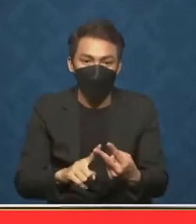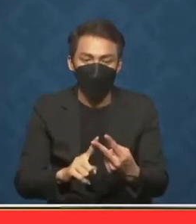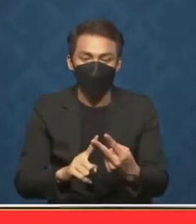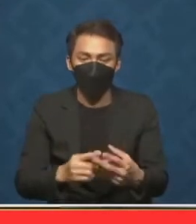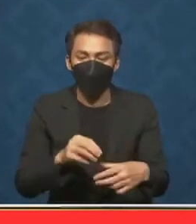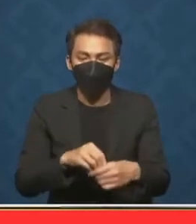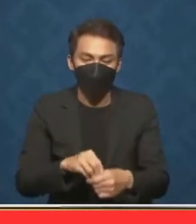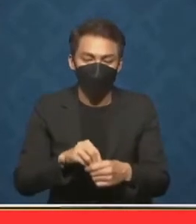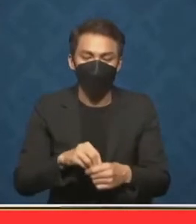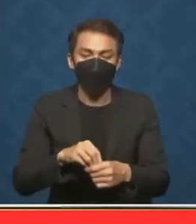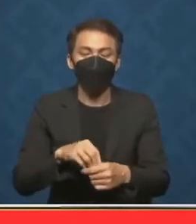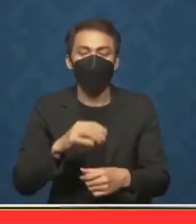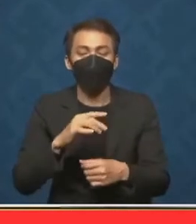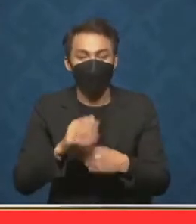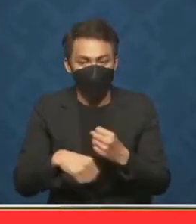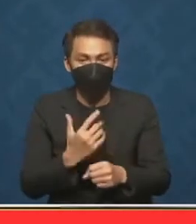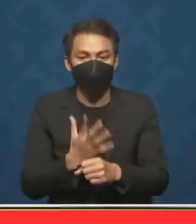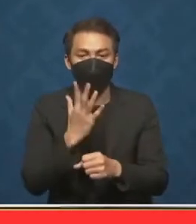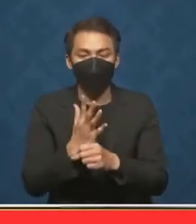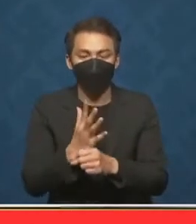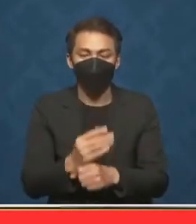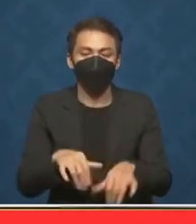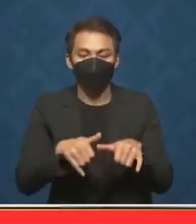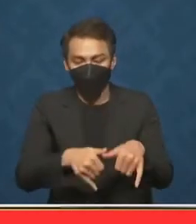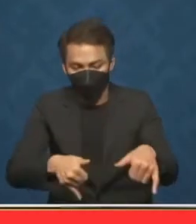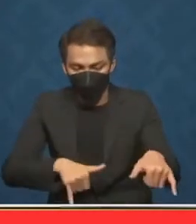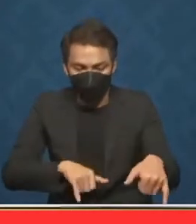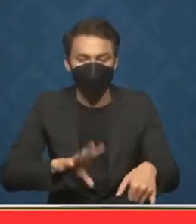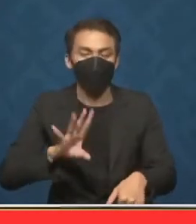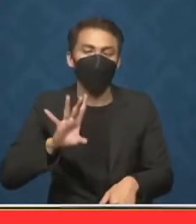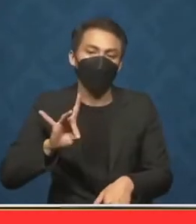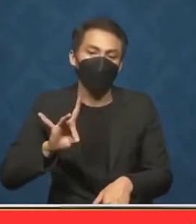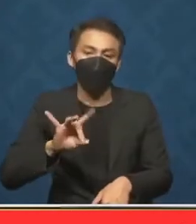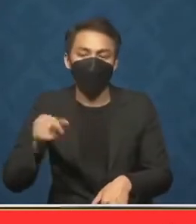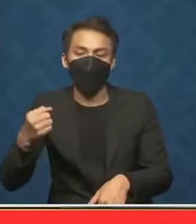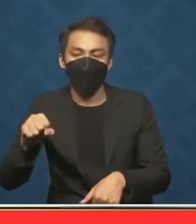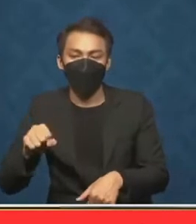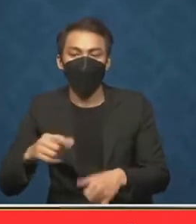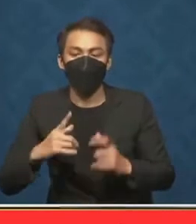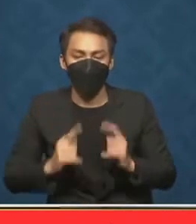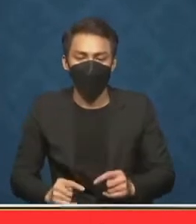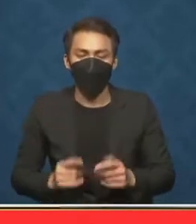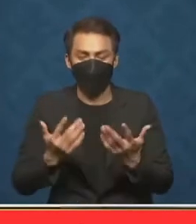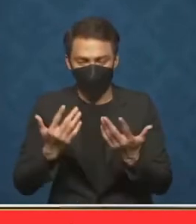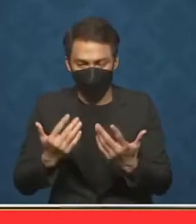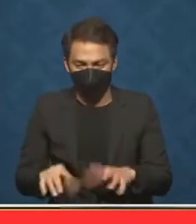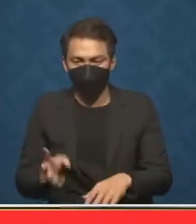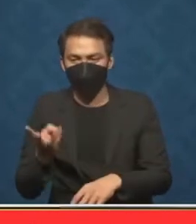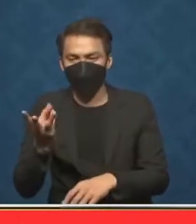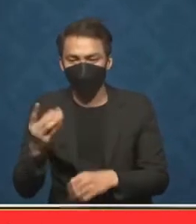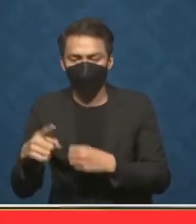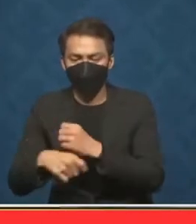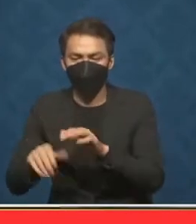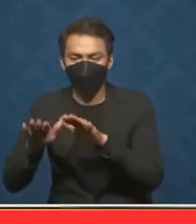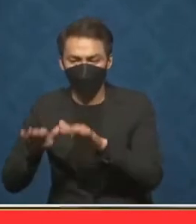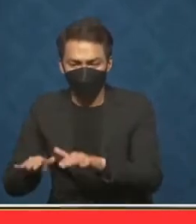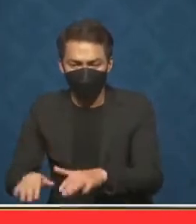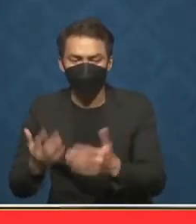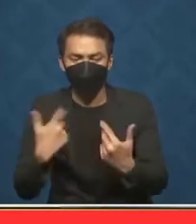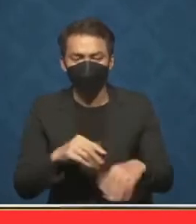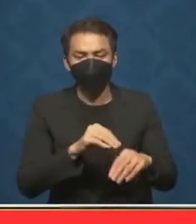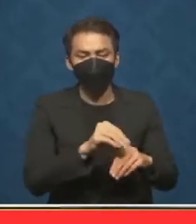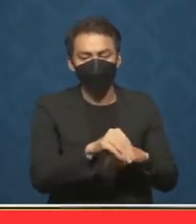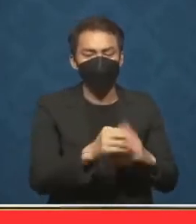ถึง 5 ปี มี 8 ถึ 10 ตัว เมอ เหรษมี เวษตกร ต้อง รผ ข้าว มา ปก ย่า ก็เกียว ย่า ให้ ว ขี้